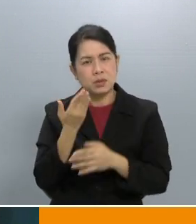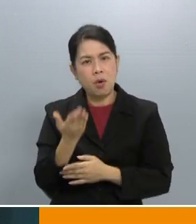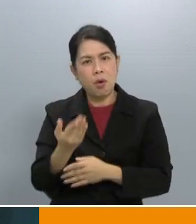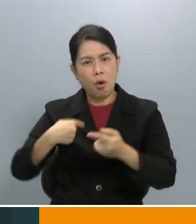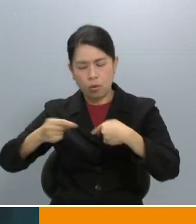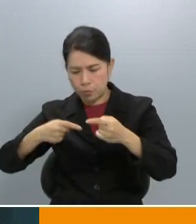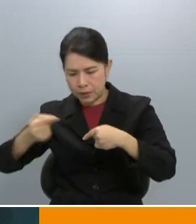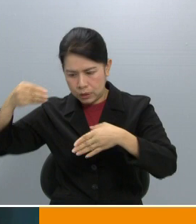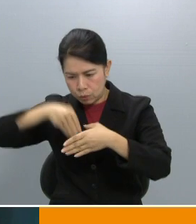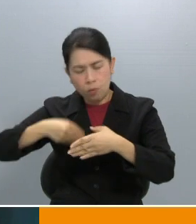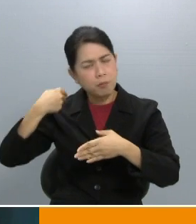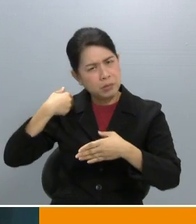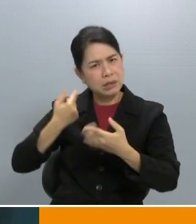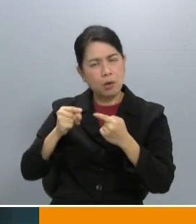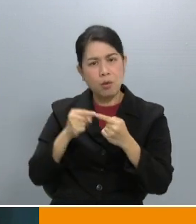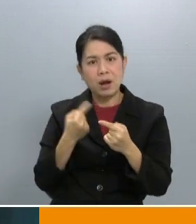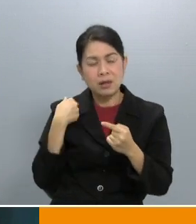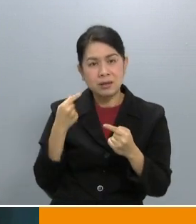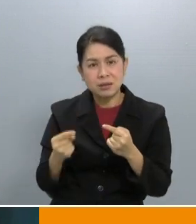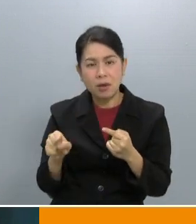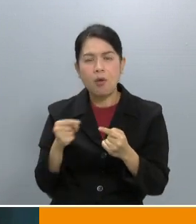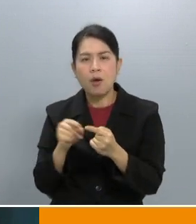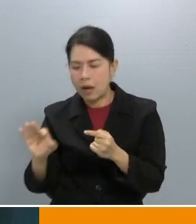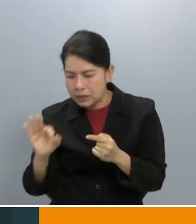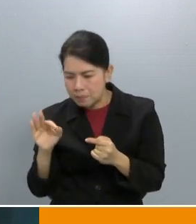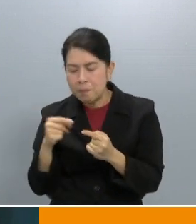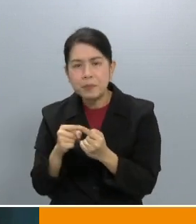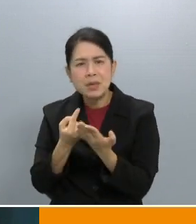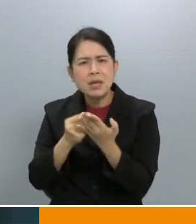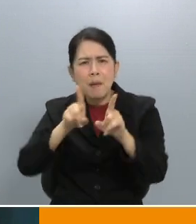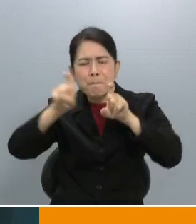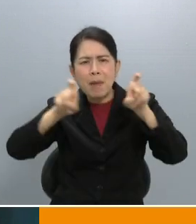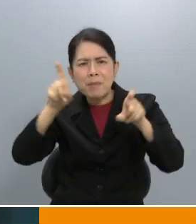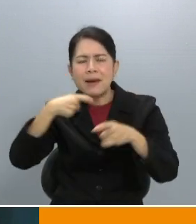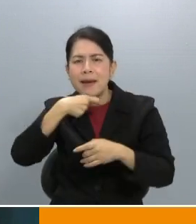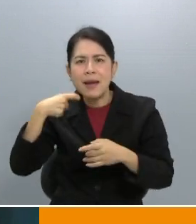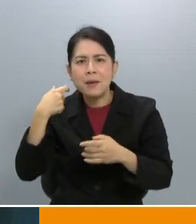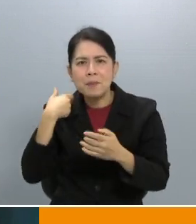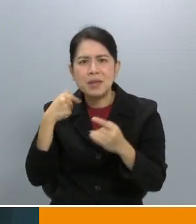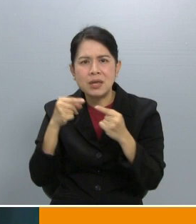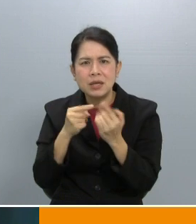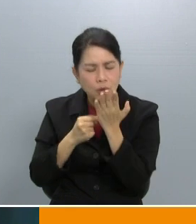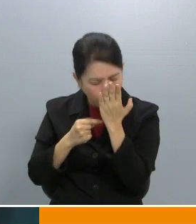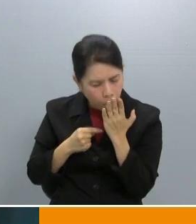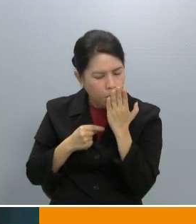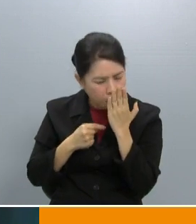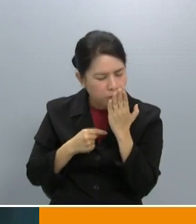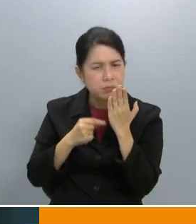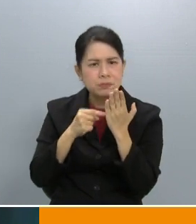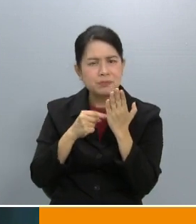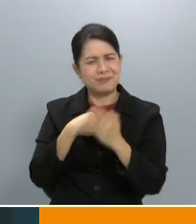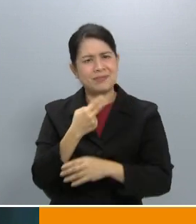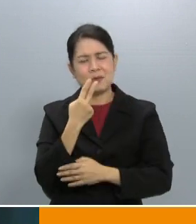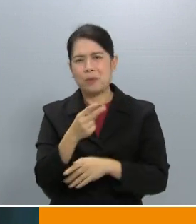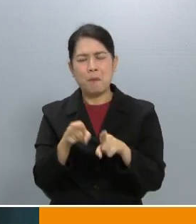ชั่งหลังจากนั้นเขาหยิบปลาหมึกแบบไม่เจาะตามาเลียเหมือนกับหมาเลียขนมปังตอนนั้น